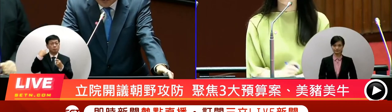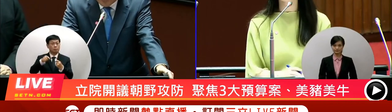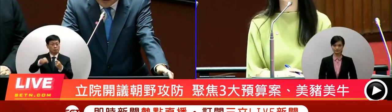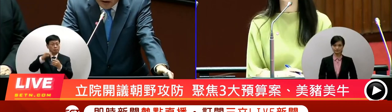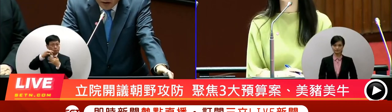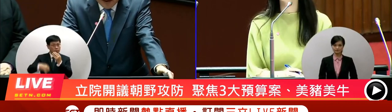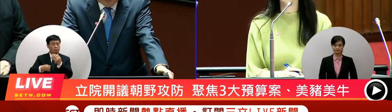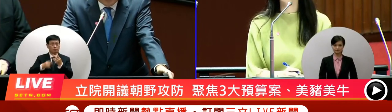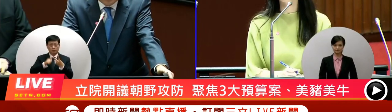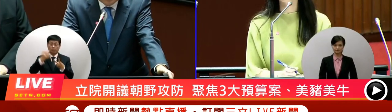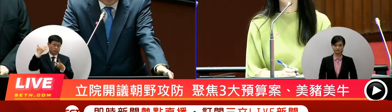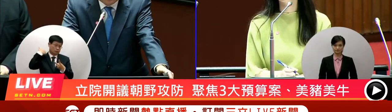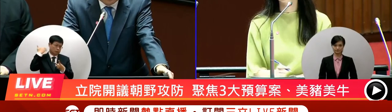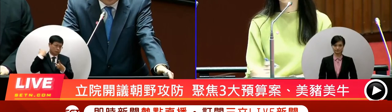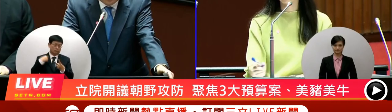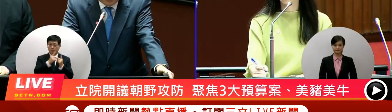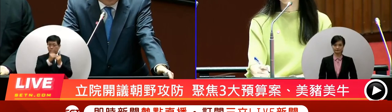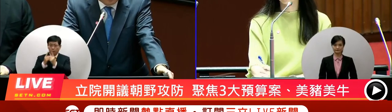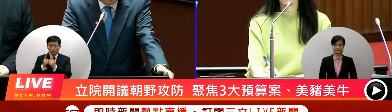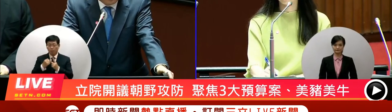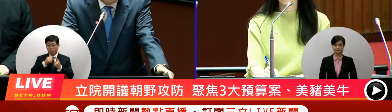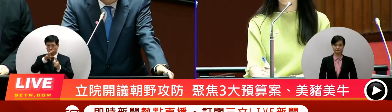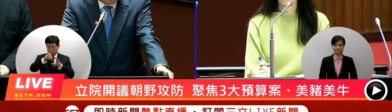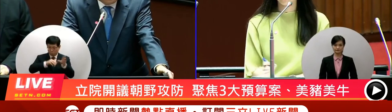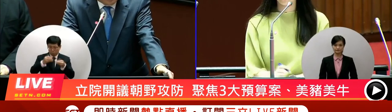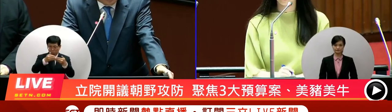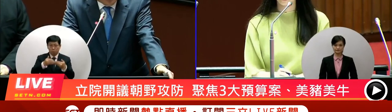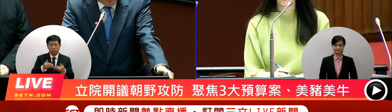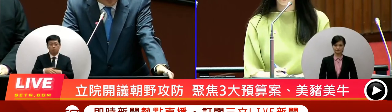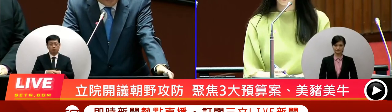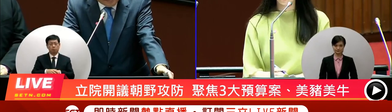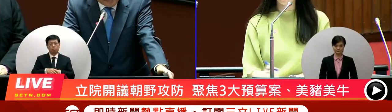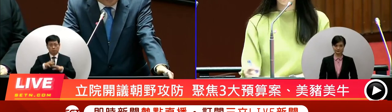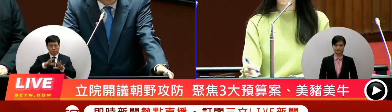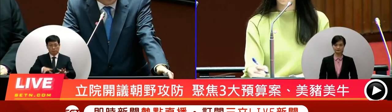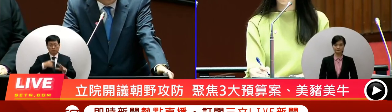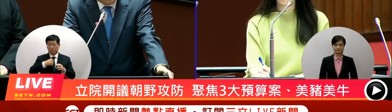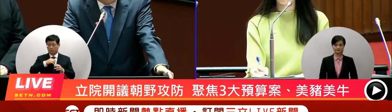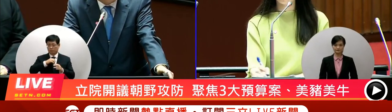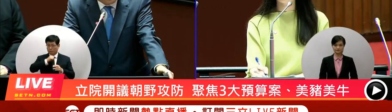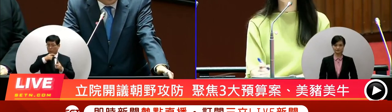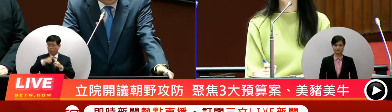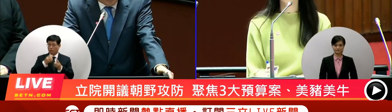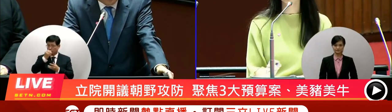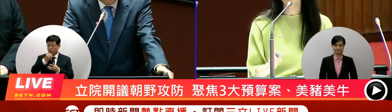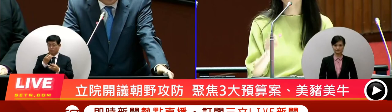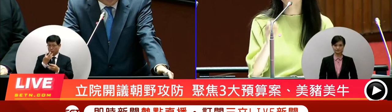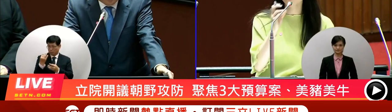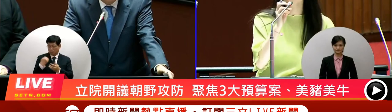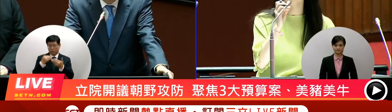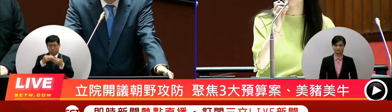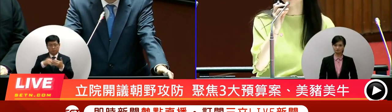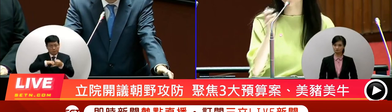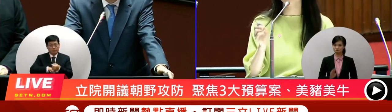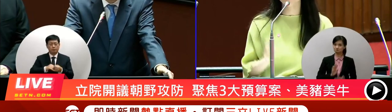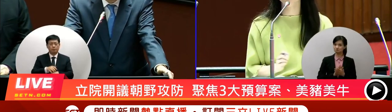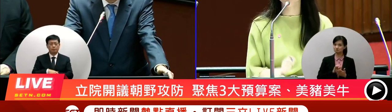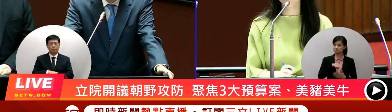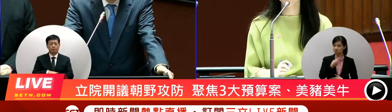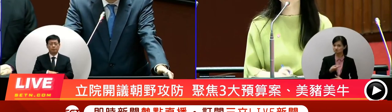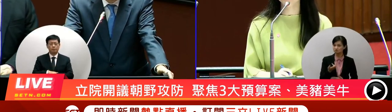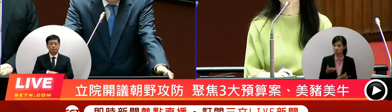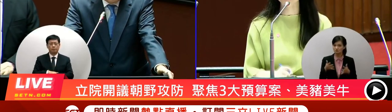标准，跟以往的一些相关的一些 paper review， 我们再根据国恩的摄食量再来订定相关的。 所以我们后续会不会再针对美